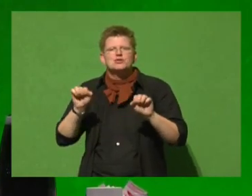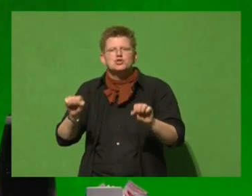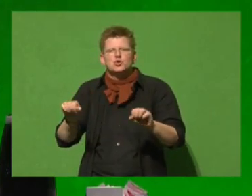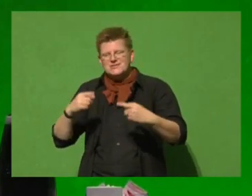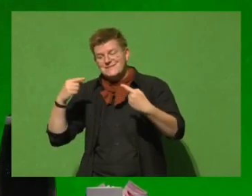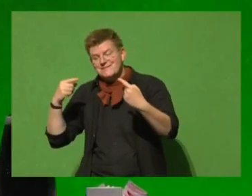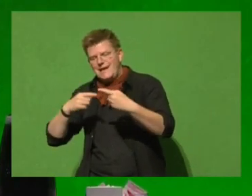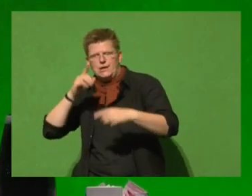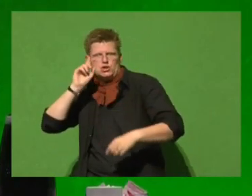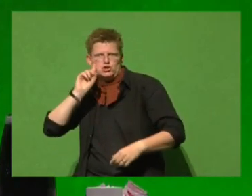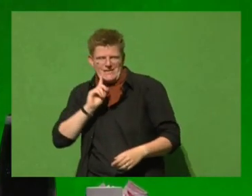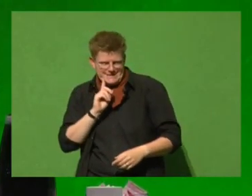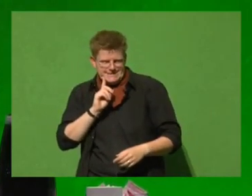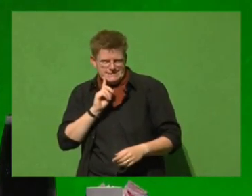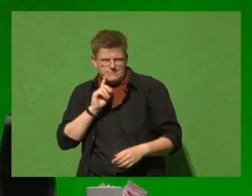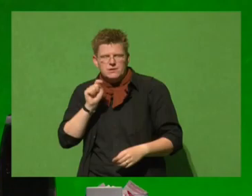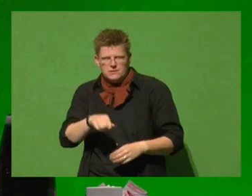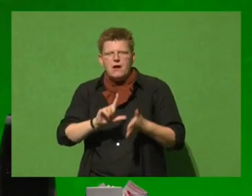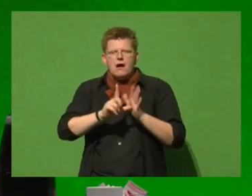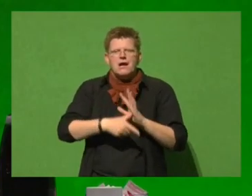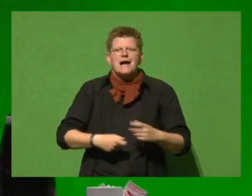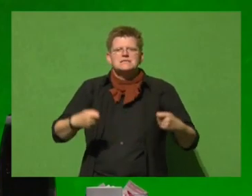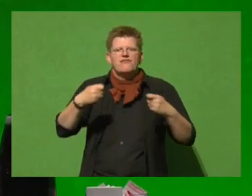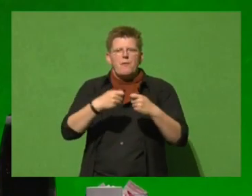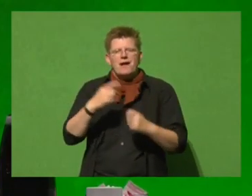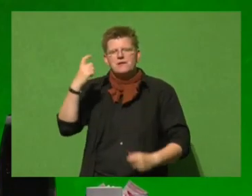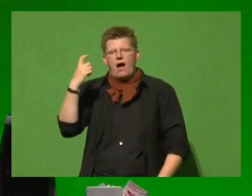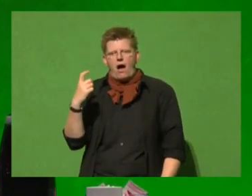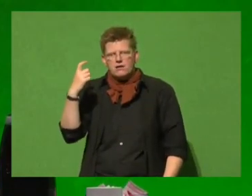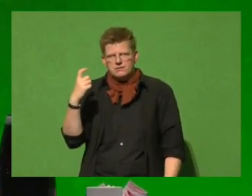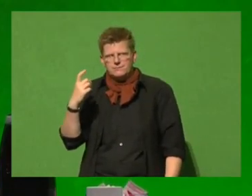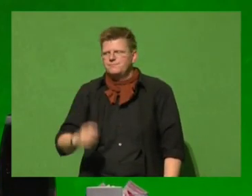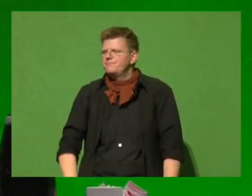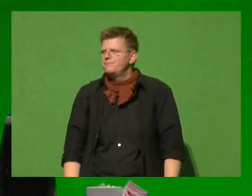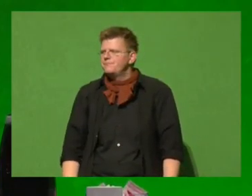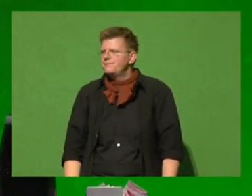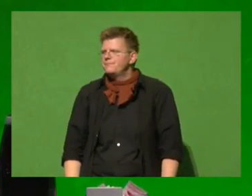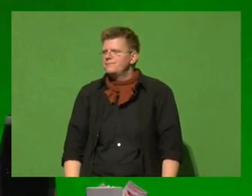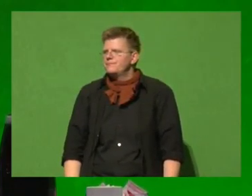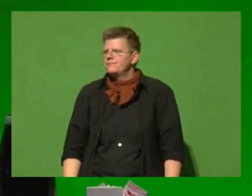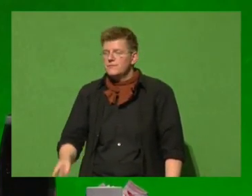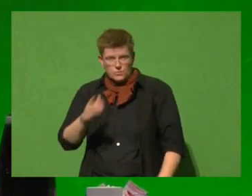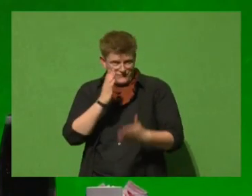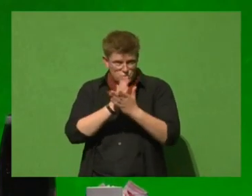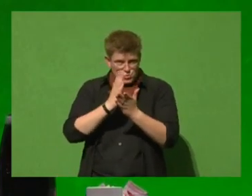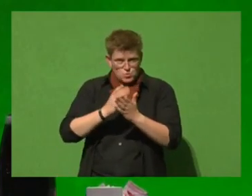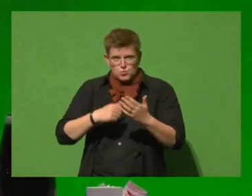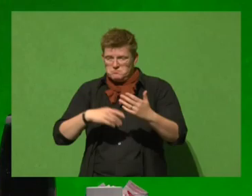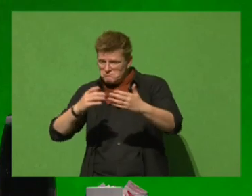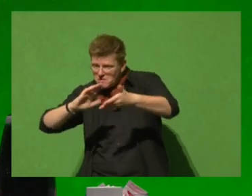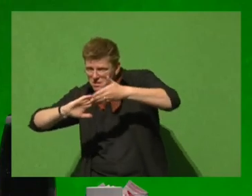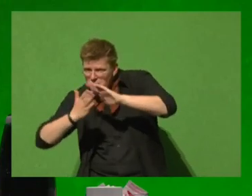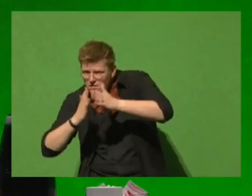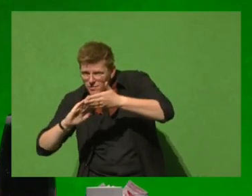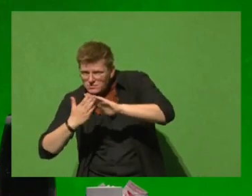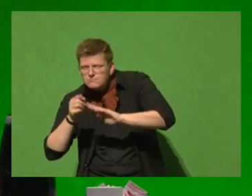hier der KV Hagen. Und da liegt uns vor, dass im Einvernehmen mit den Antragstellerinnen